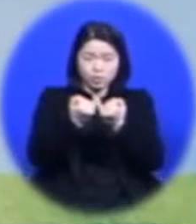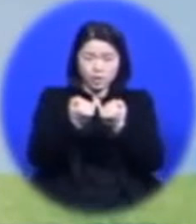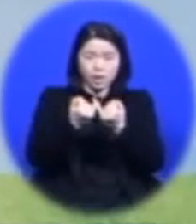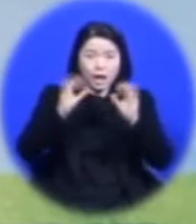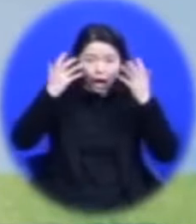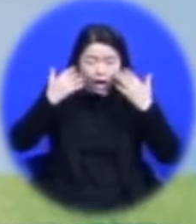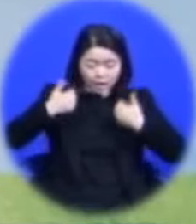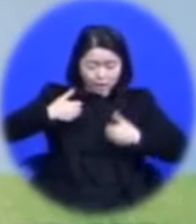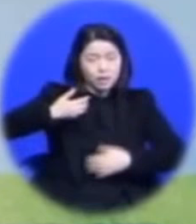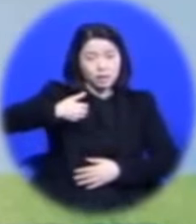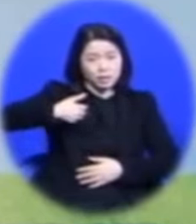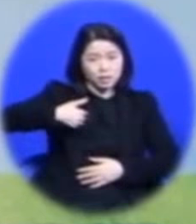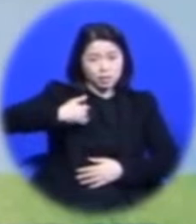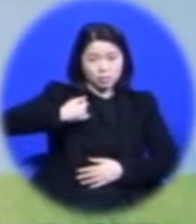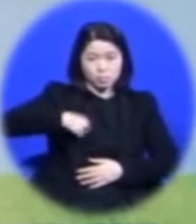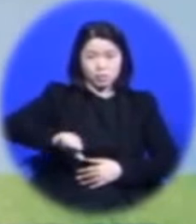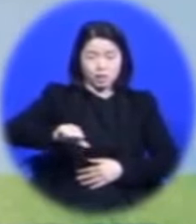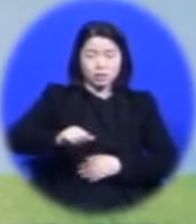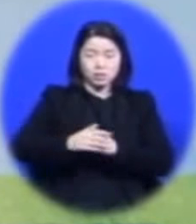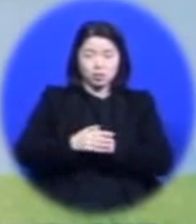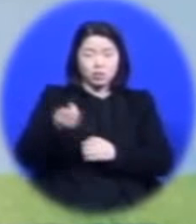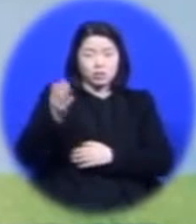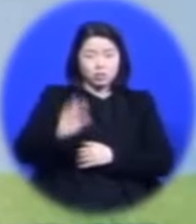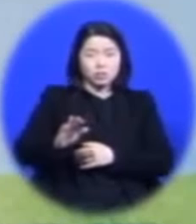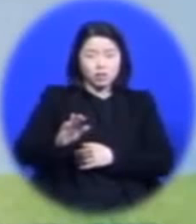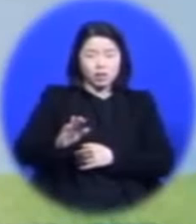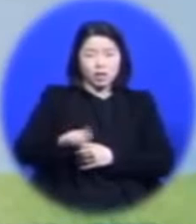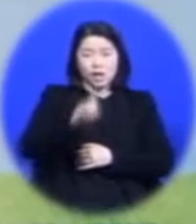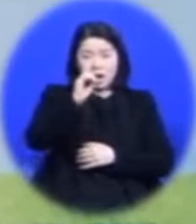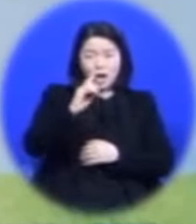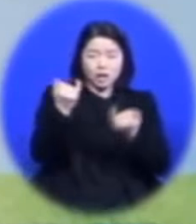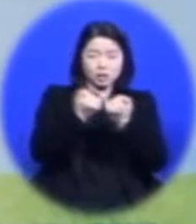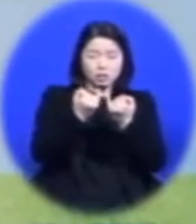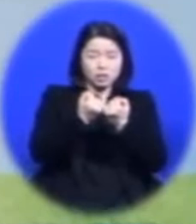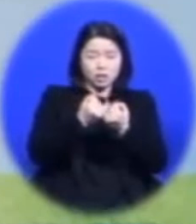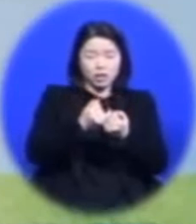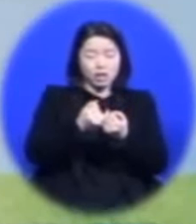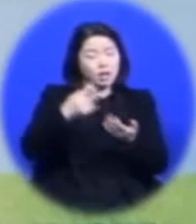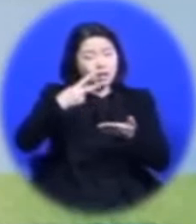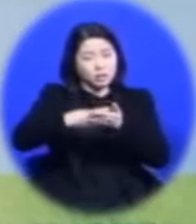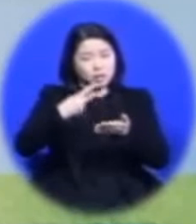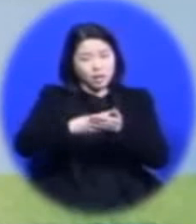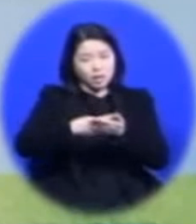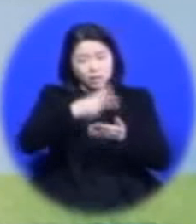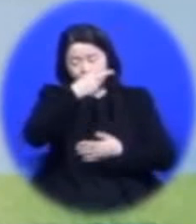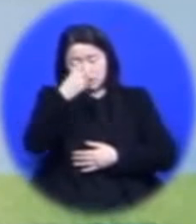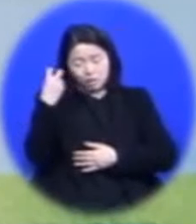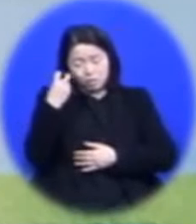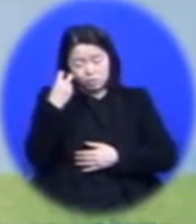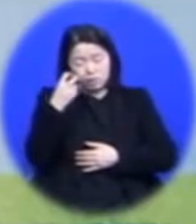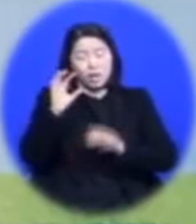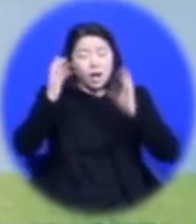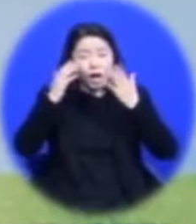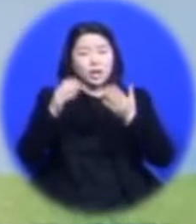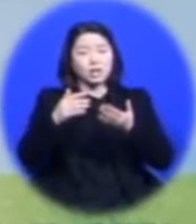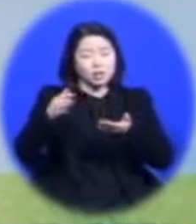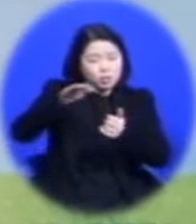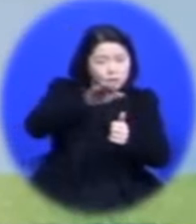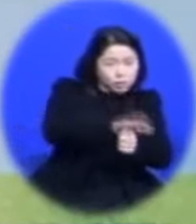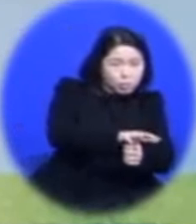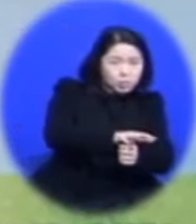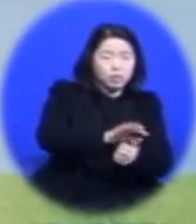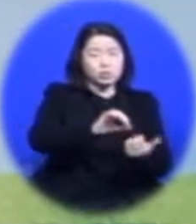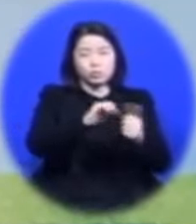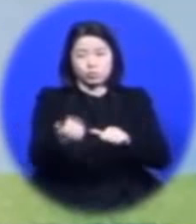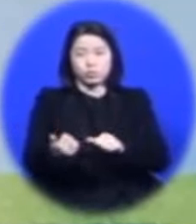낳 그런데 그만 자다가 한 여인이 자기 아들을 깔아 뭉게 죽였어요 아침에 눈을 떠